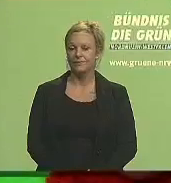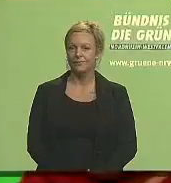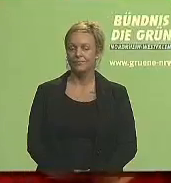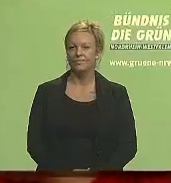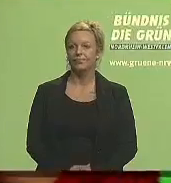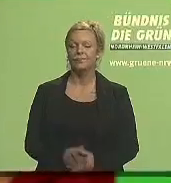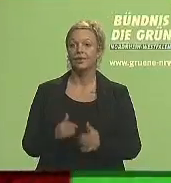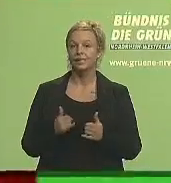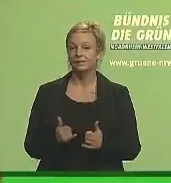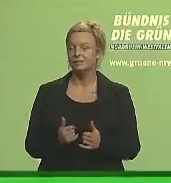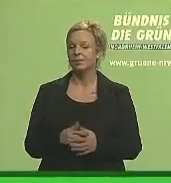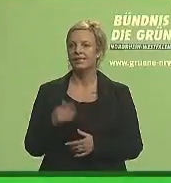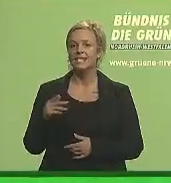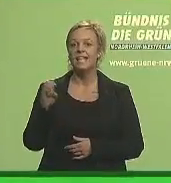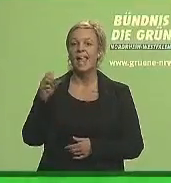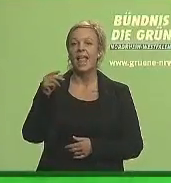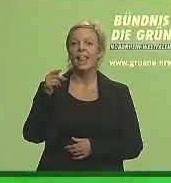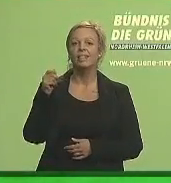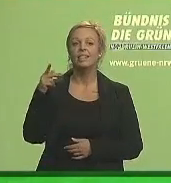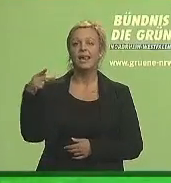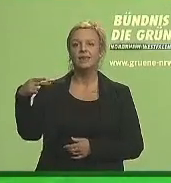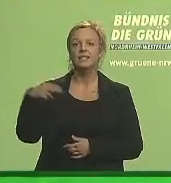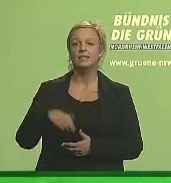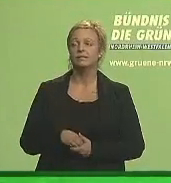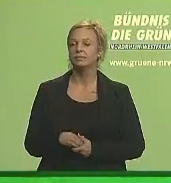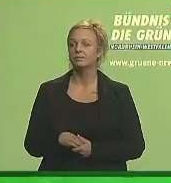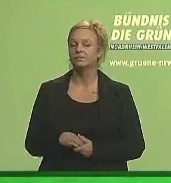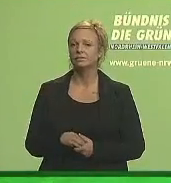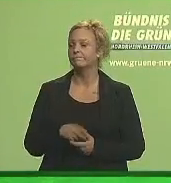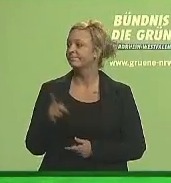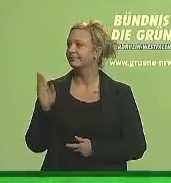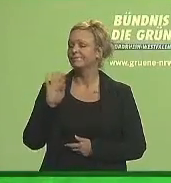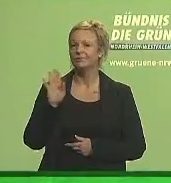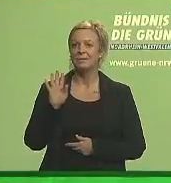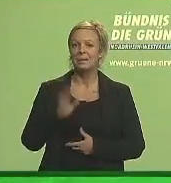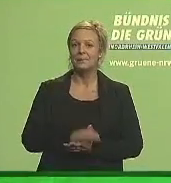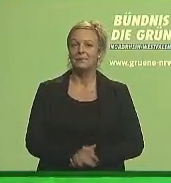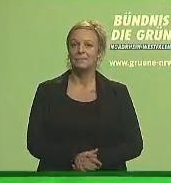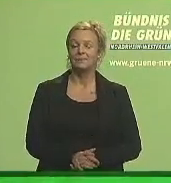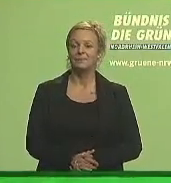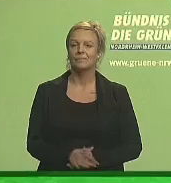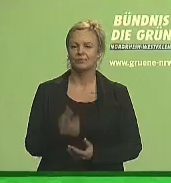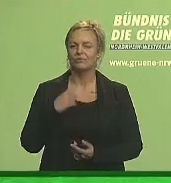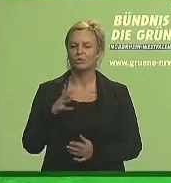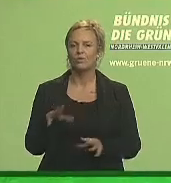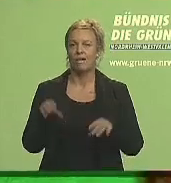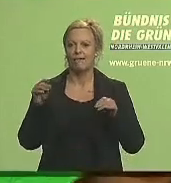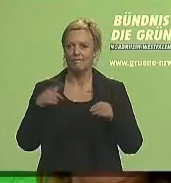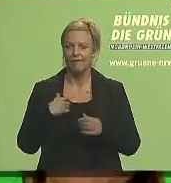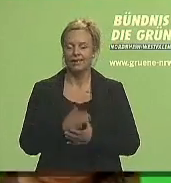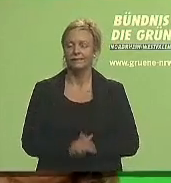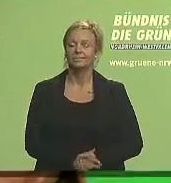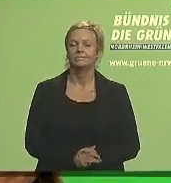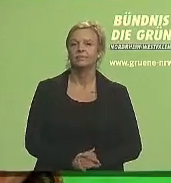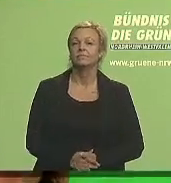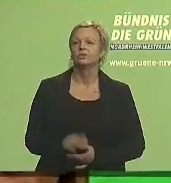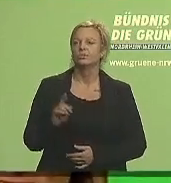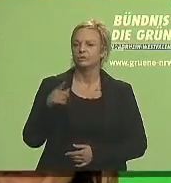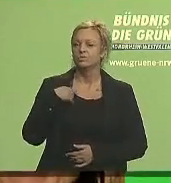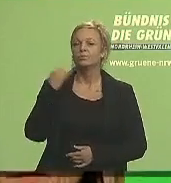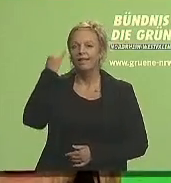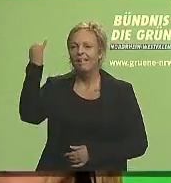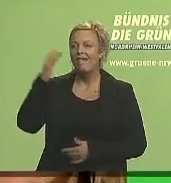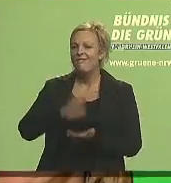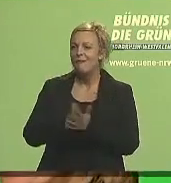So, und jetzt brauche ich noch die Edith auf der Bühne. Hallo Edith. Und fang schon mal an. Wir haben ja diesen wunderbaren